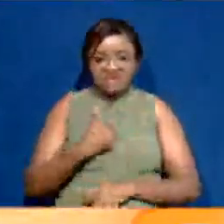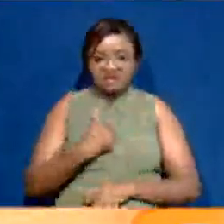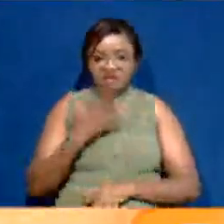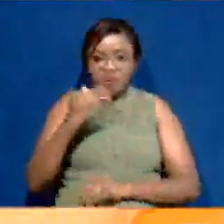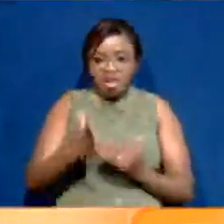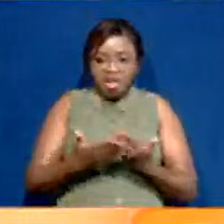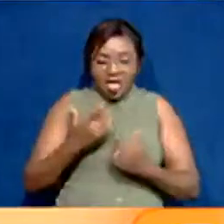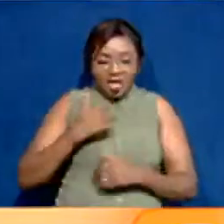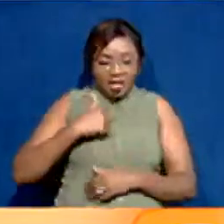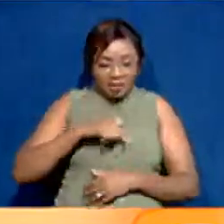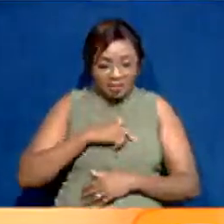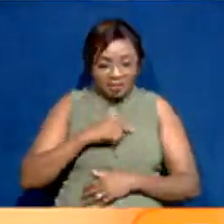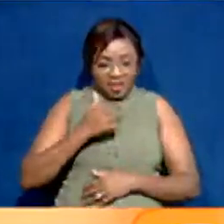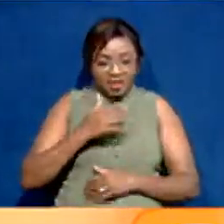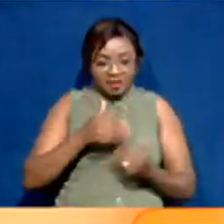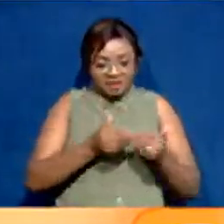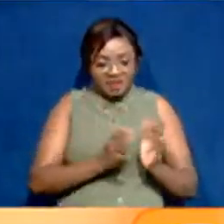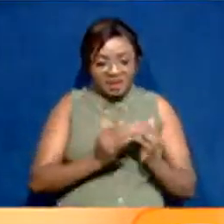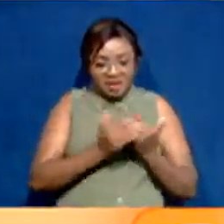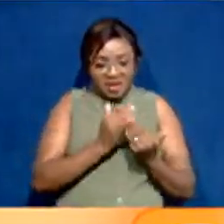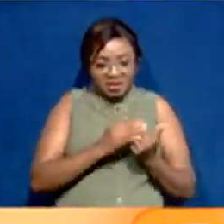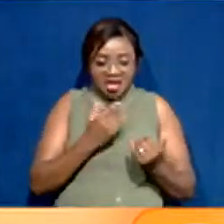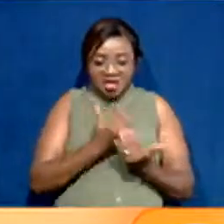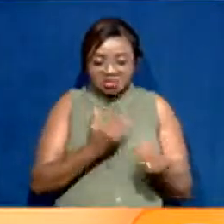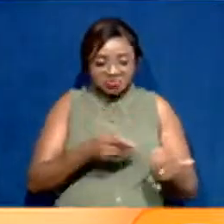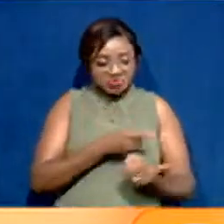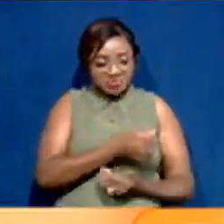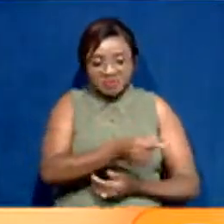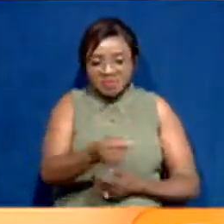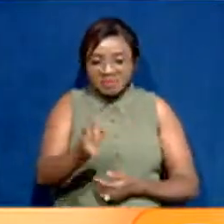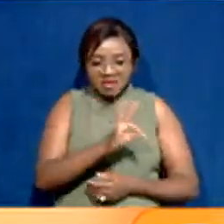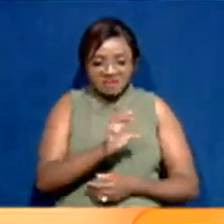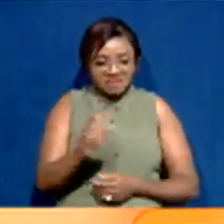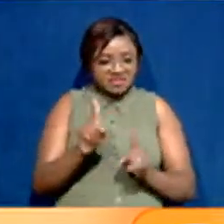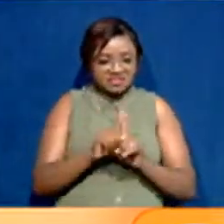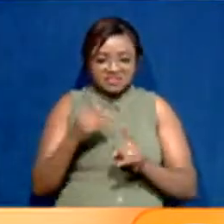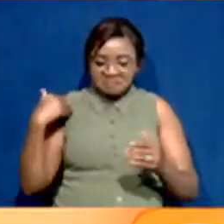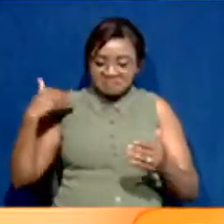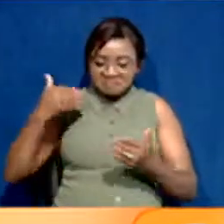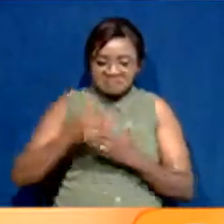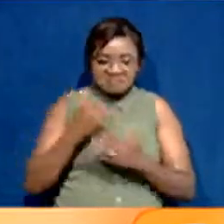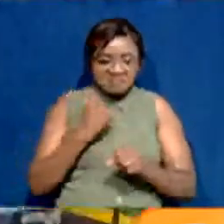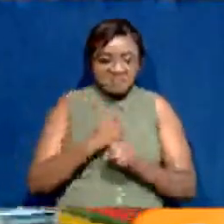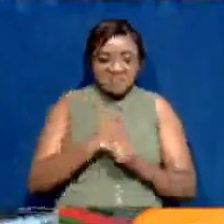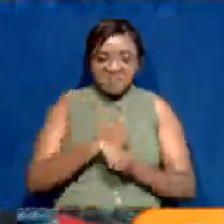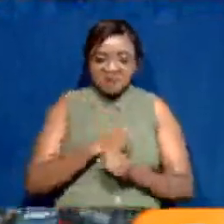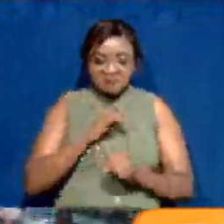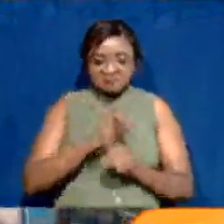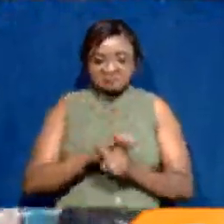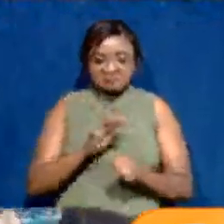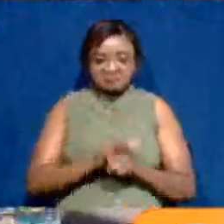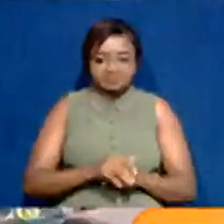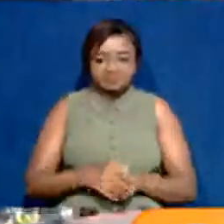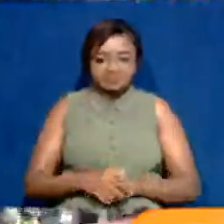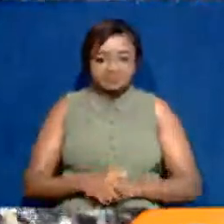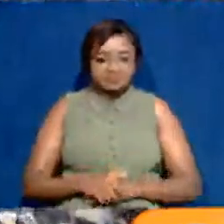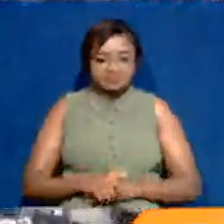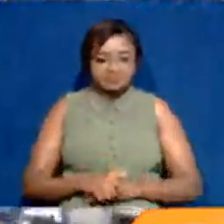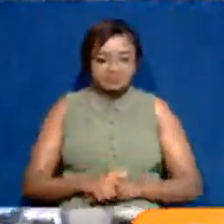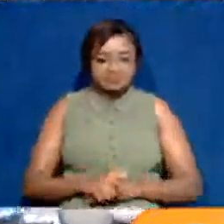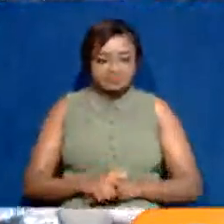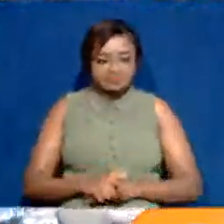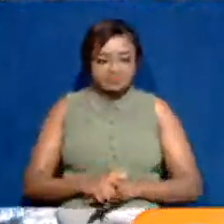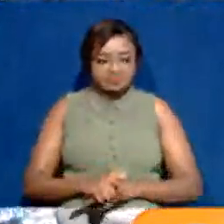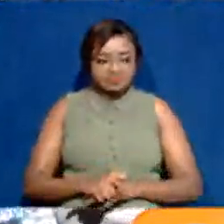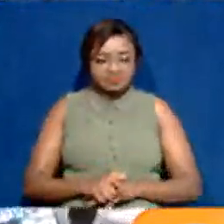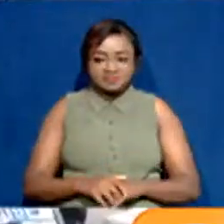imetujenga, imetulisha, imeelimisha watoto wetu na tumefanya mengi na biashara ya matatu. Despite being a lucrative